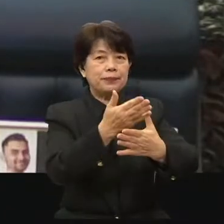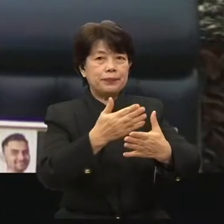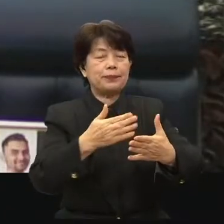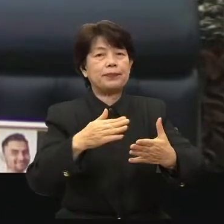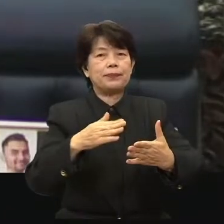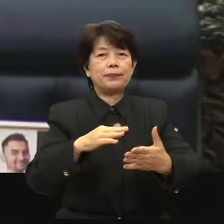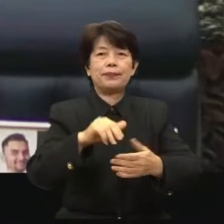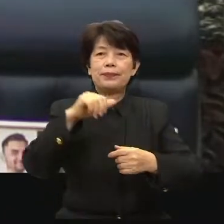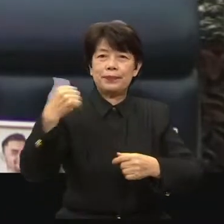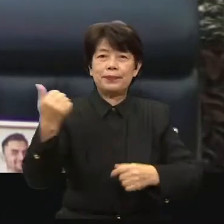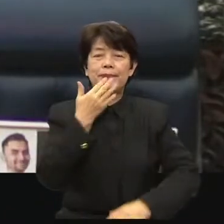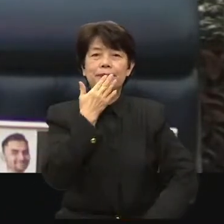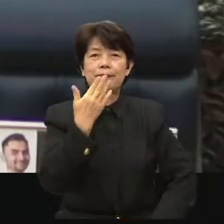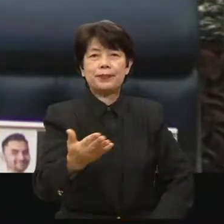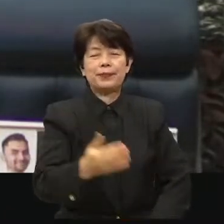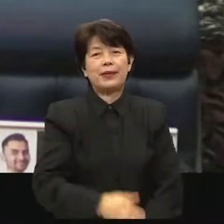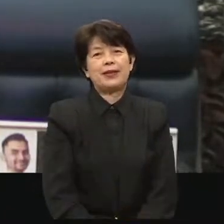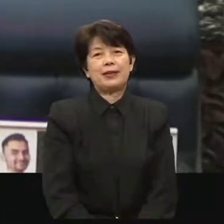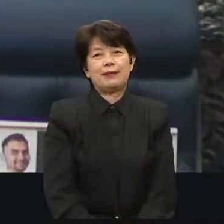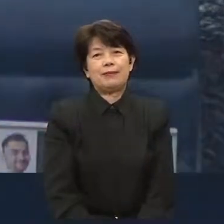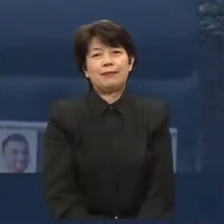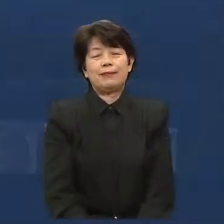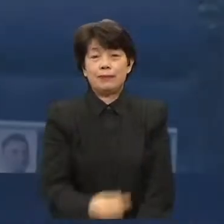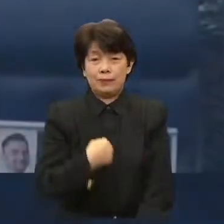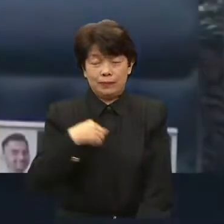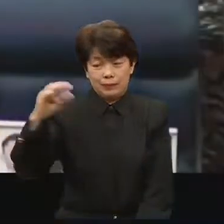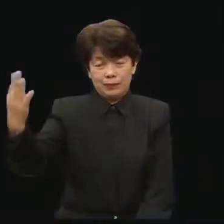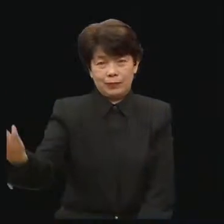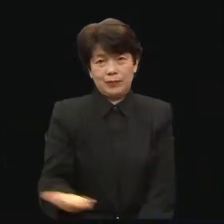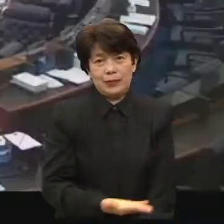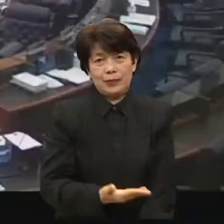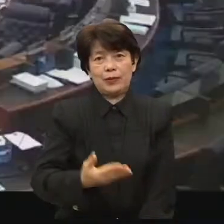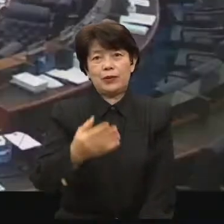Terima kasih. Saya jemput Tuan Zulkifli bin Ismail.